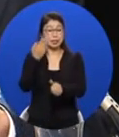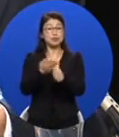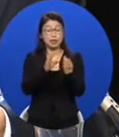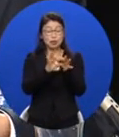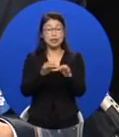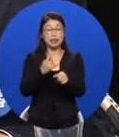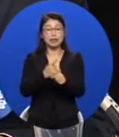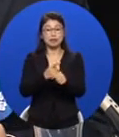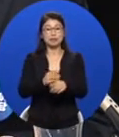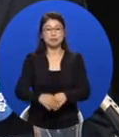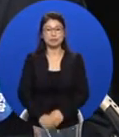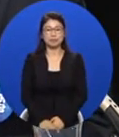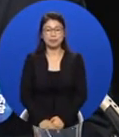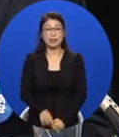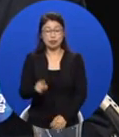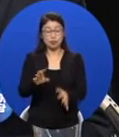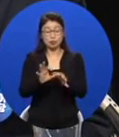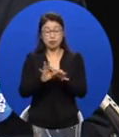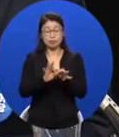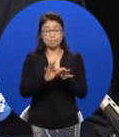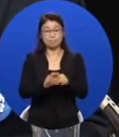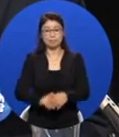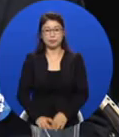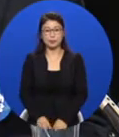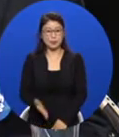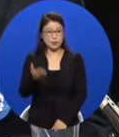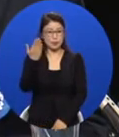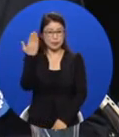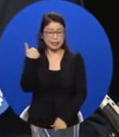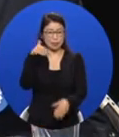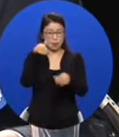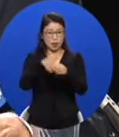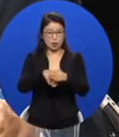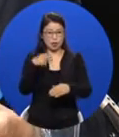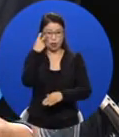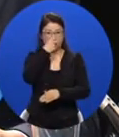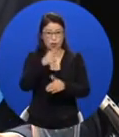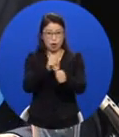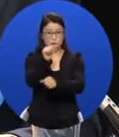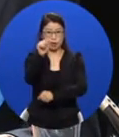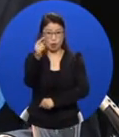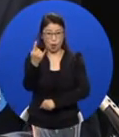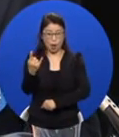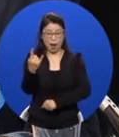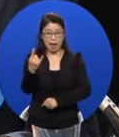더 이 문제에 대해서 계속 질문하십시오. 지난번 예, 예. 선관위에서 예, 예.